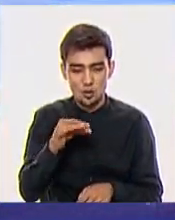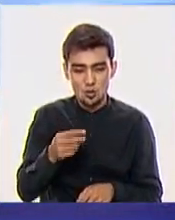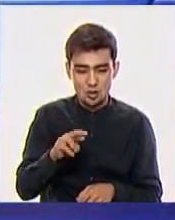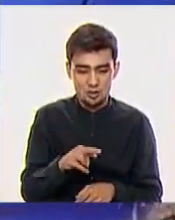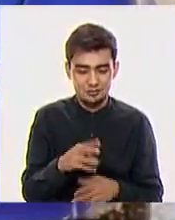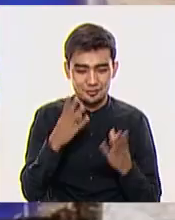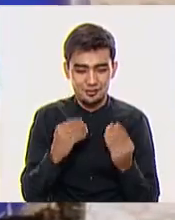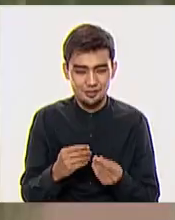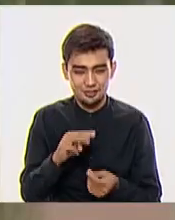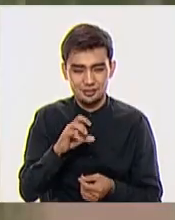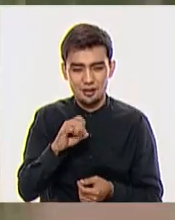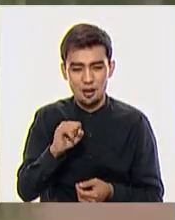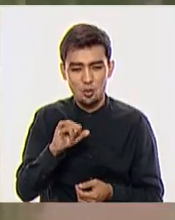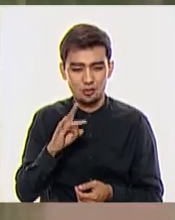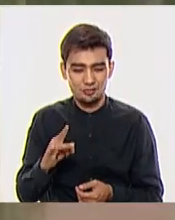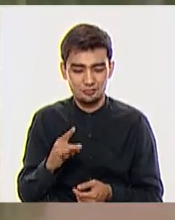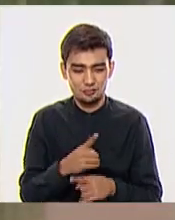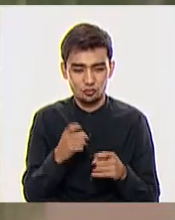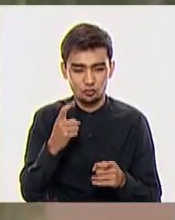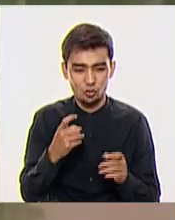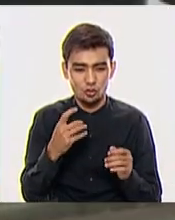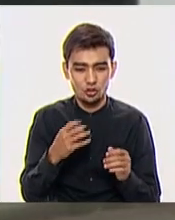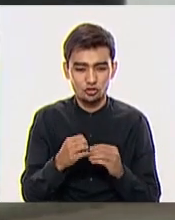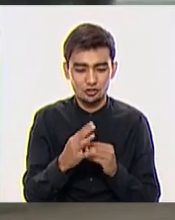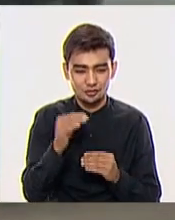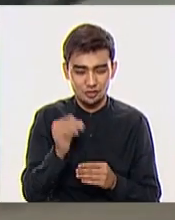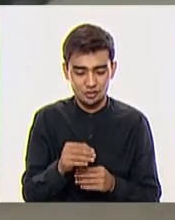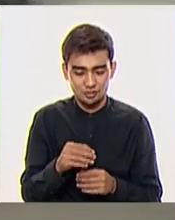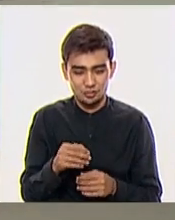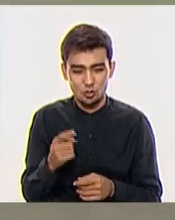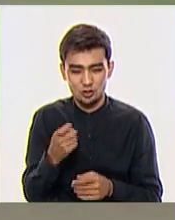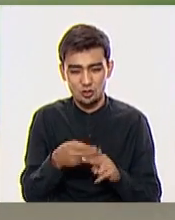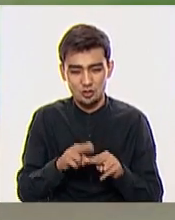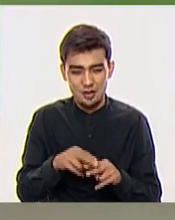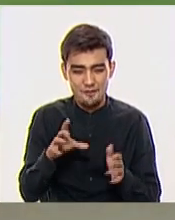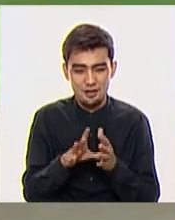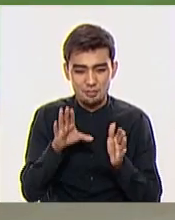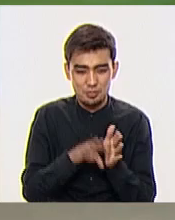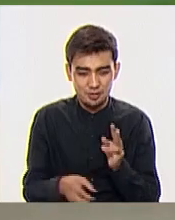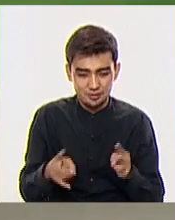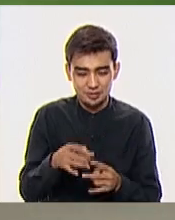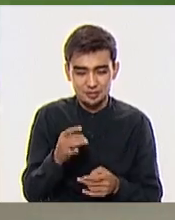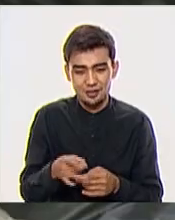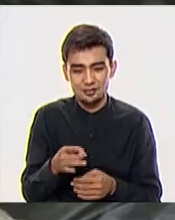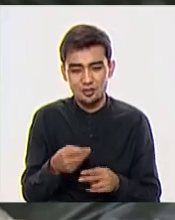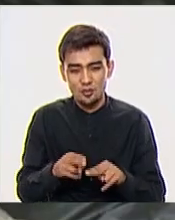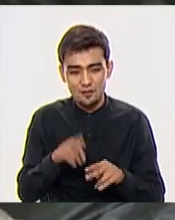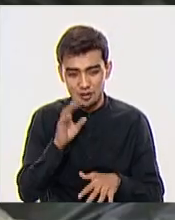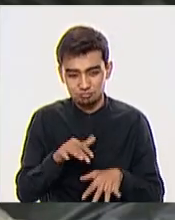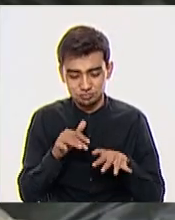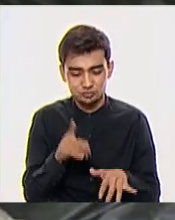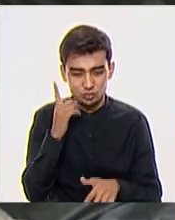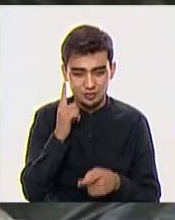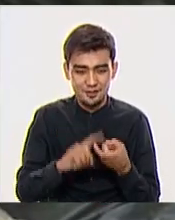днем траура. Около 114 тысяч домашних хозяйств остались без электричества, а в некоторых затопленных регионах отключили сети